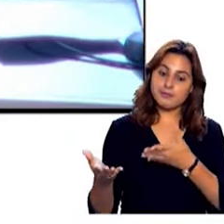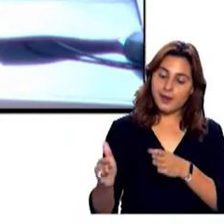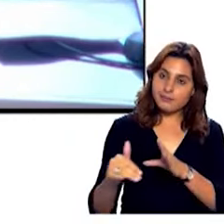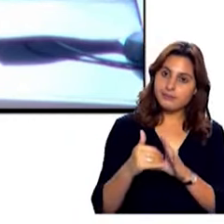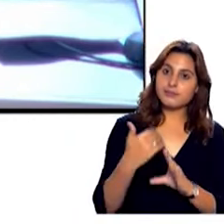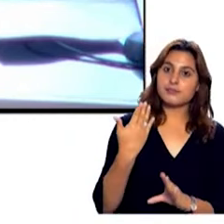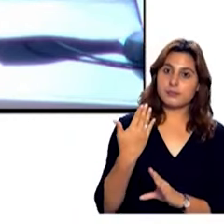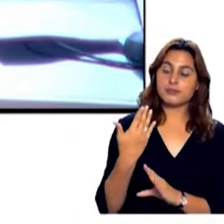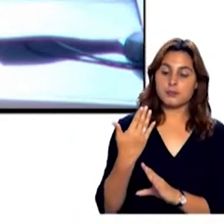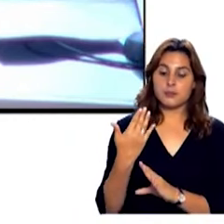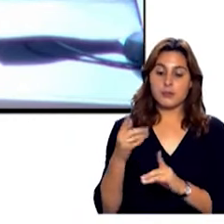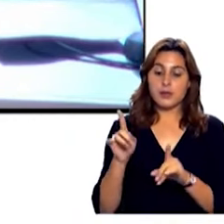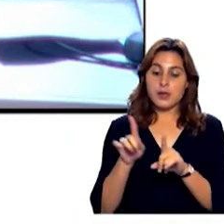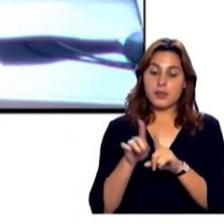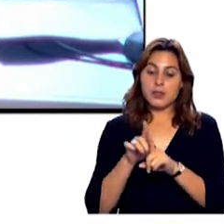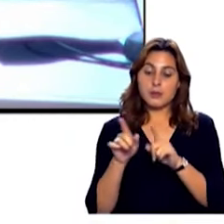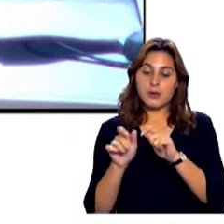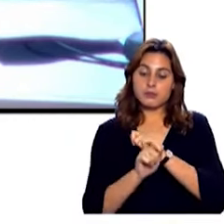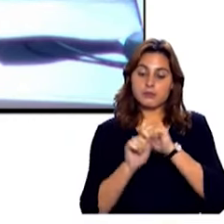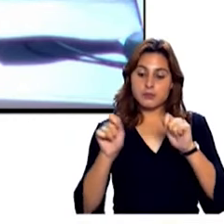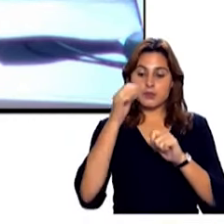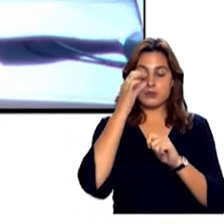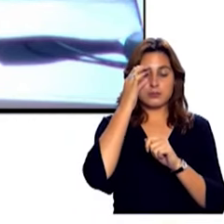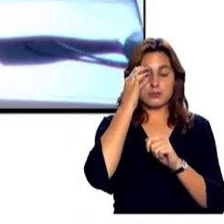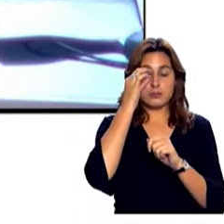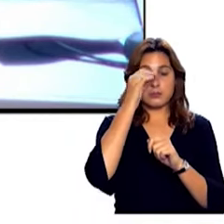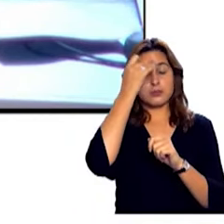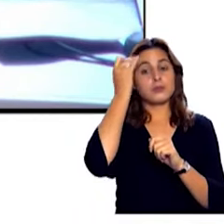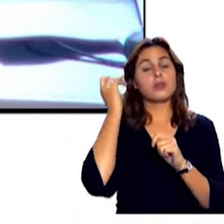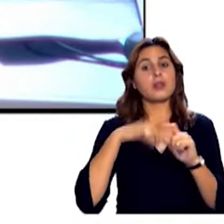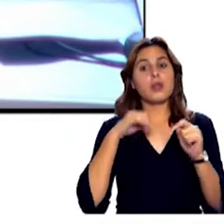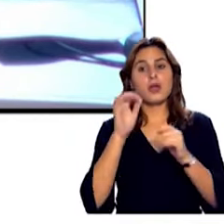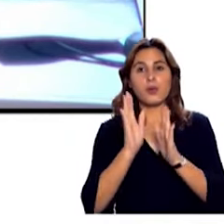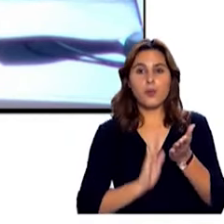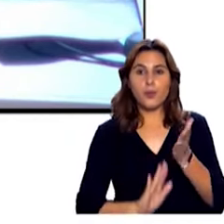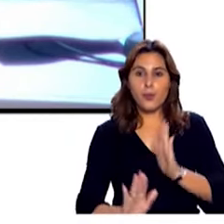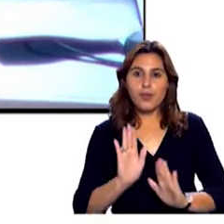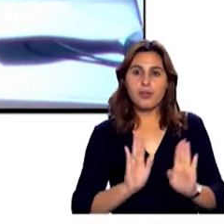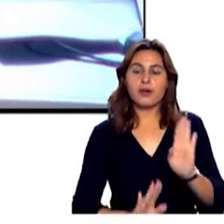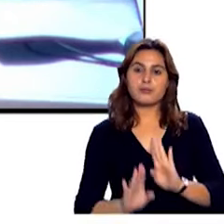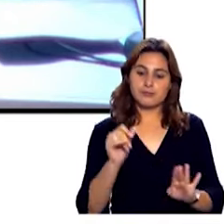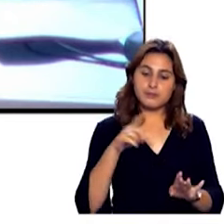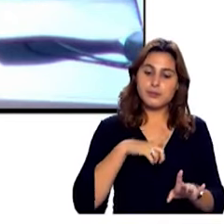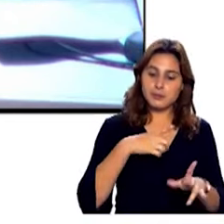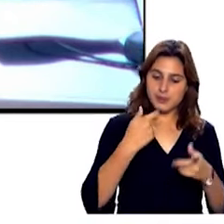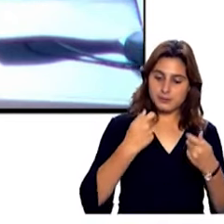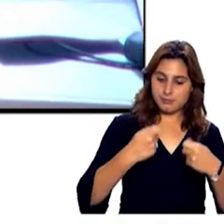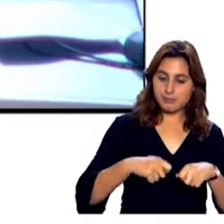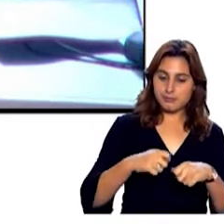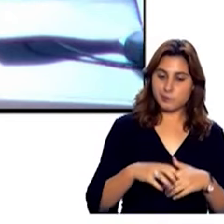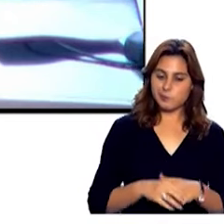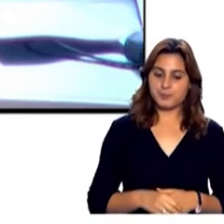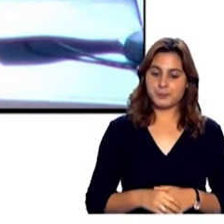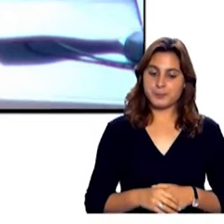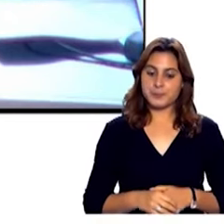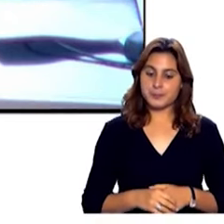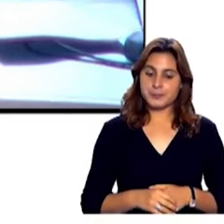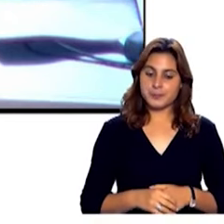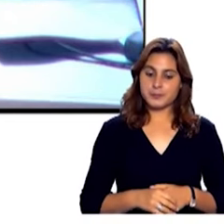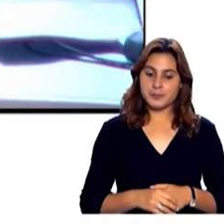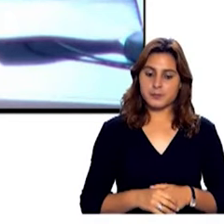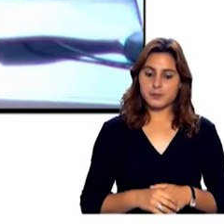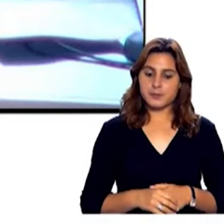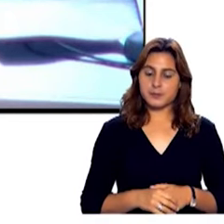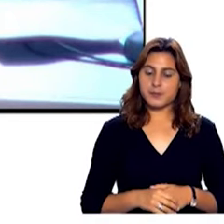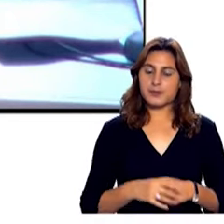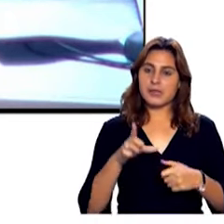fondé sur un moyen sérieux de cassation donc l'idée circuler Il n'y a Rien à voir message pédagogique on ne